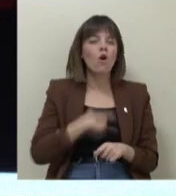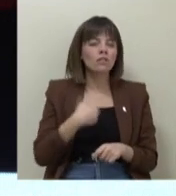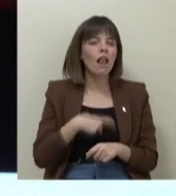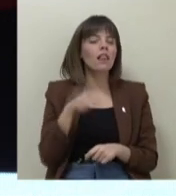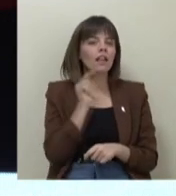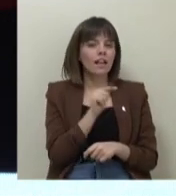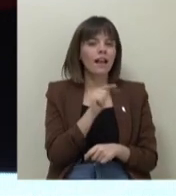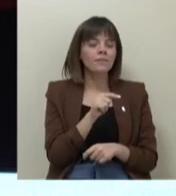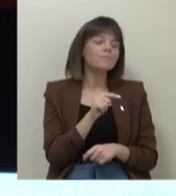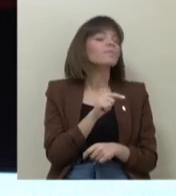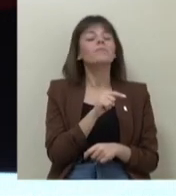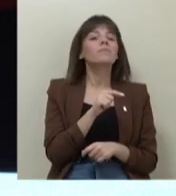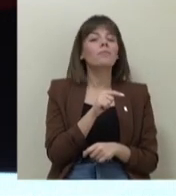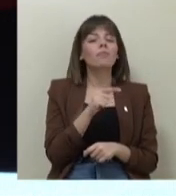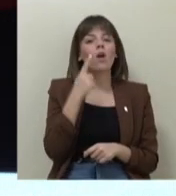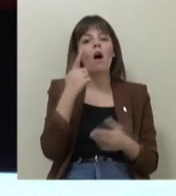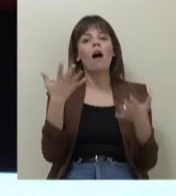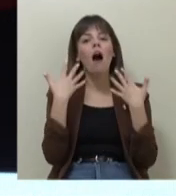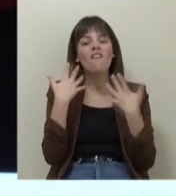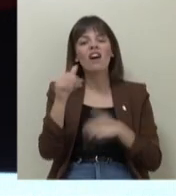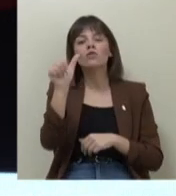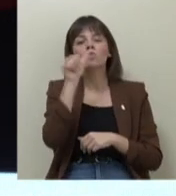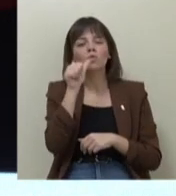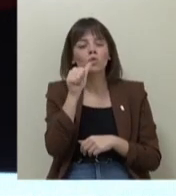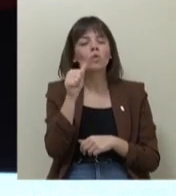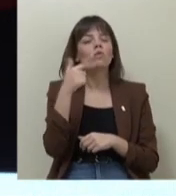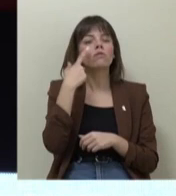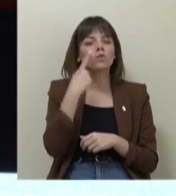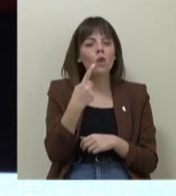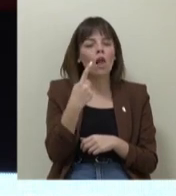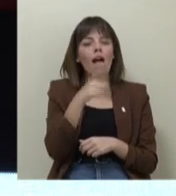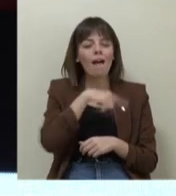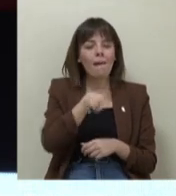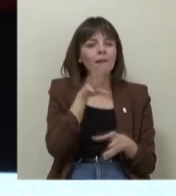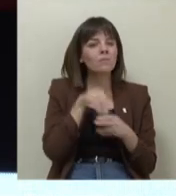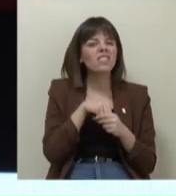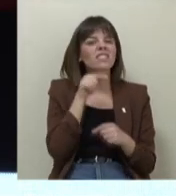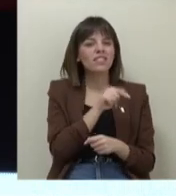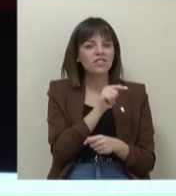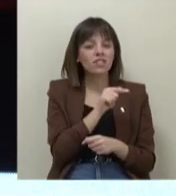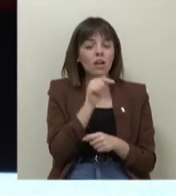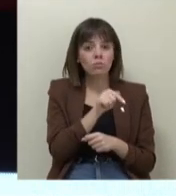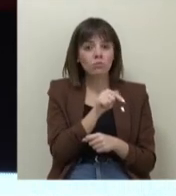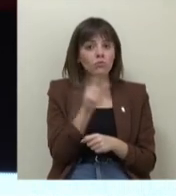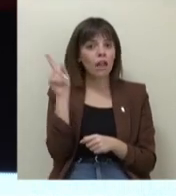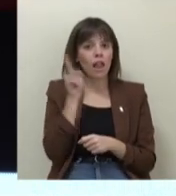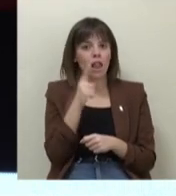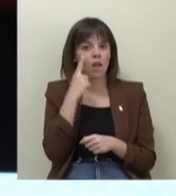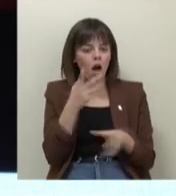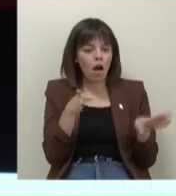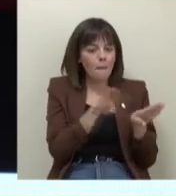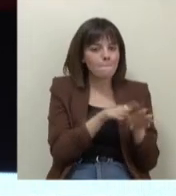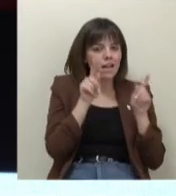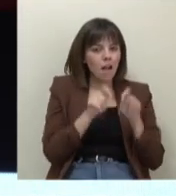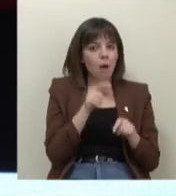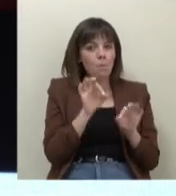özellikle geçirimsiz hava ve su geçirimsiz membranlarla bunları önce bohçalayıp